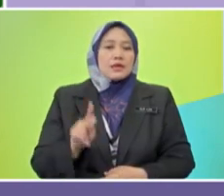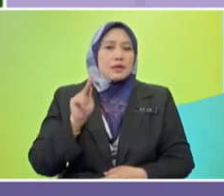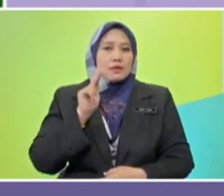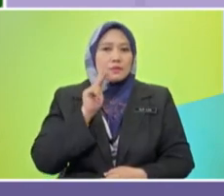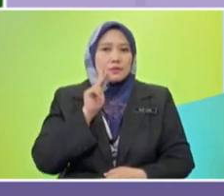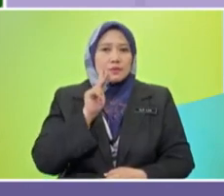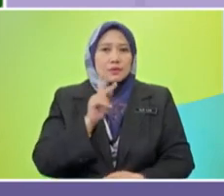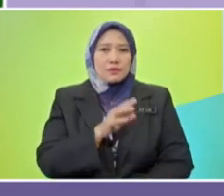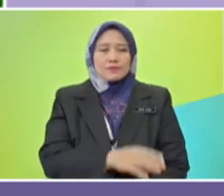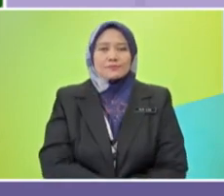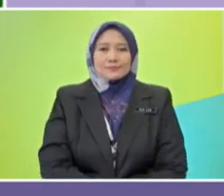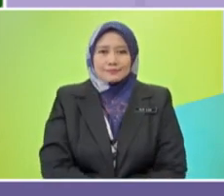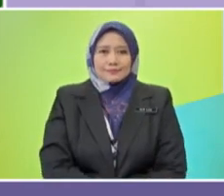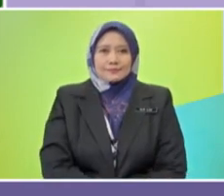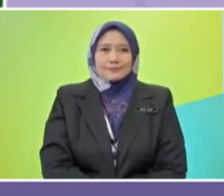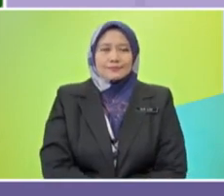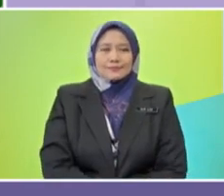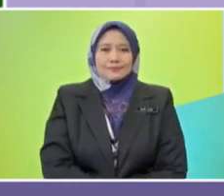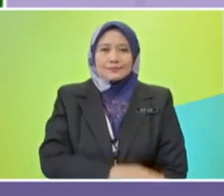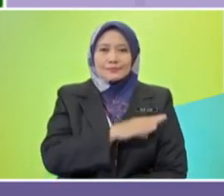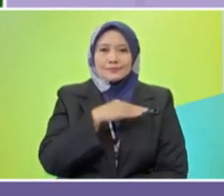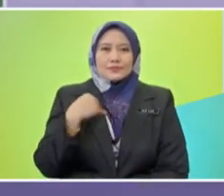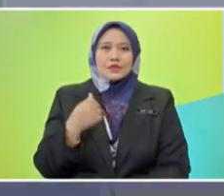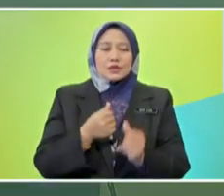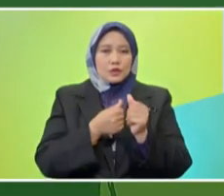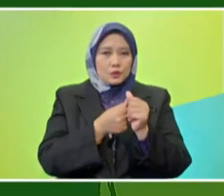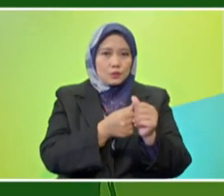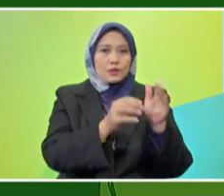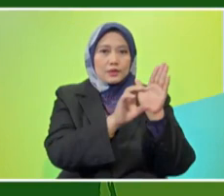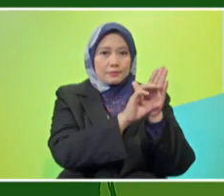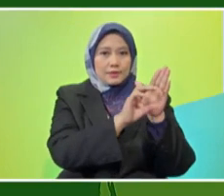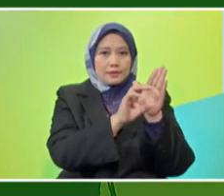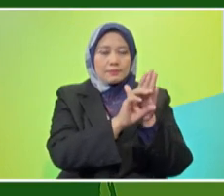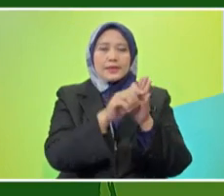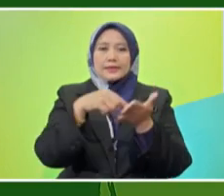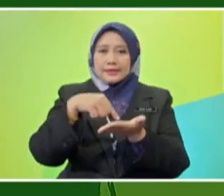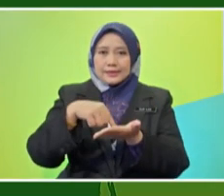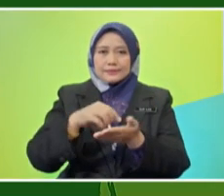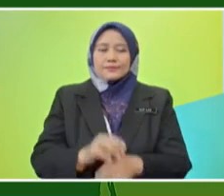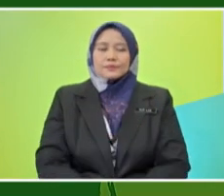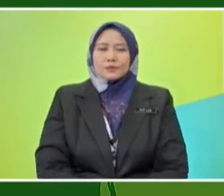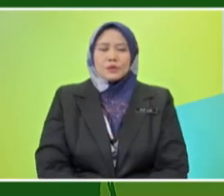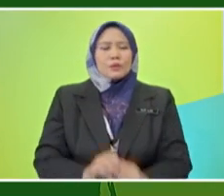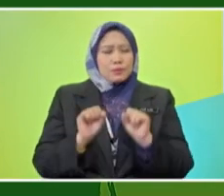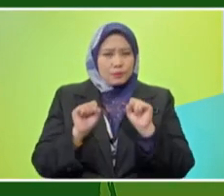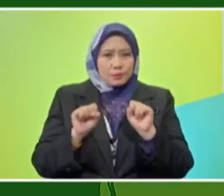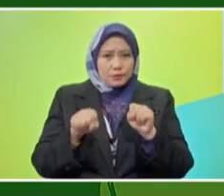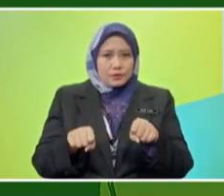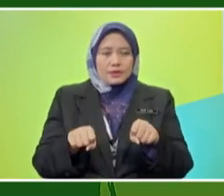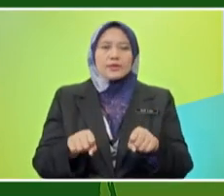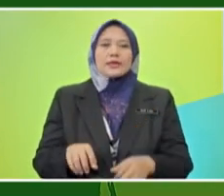dan sumber mineral. Dan gambar yang ketiga, kepentingan protein. Jadi adik Amni, bolehkah adik Amni membaca dahulu maklumat pada